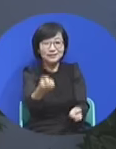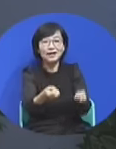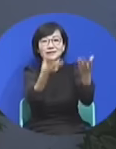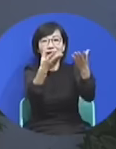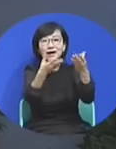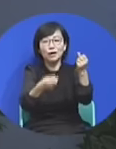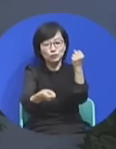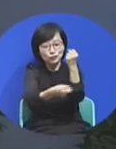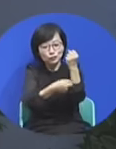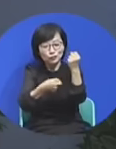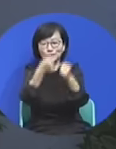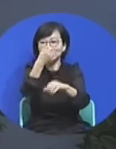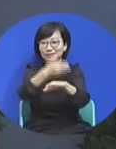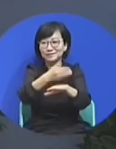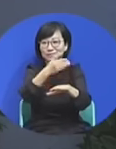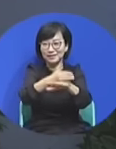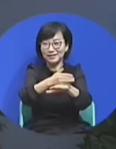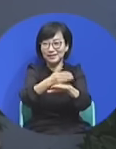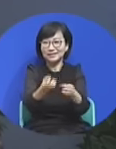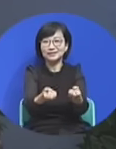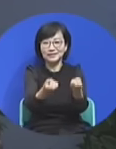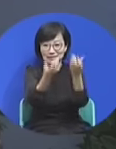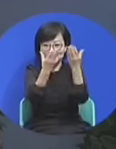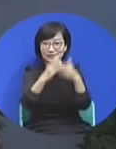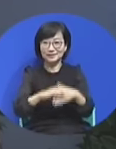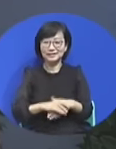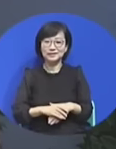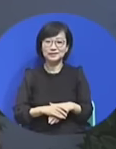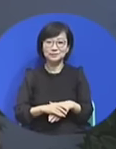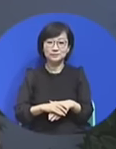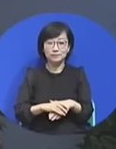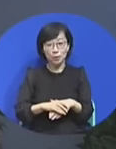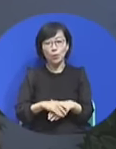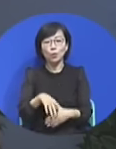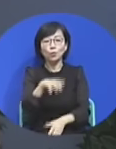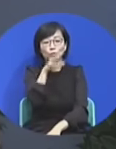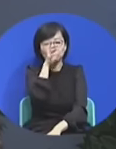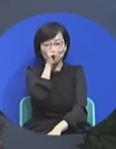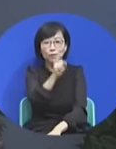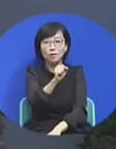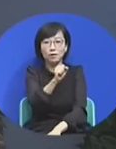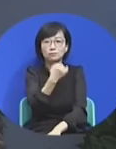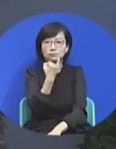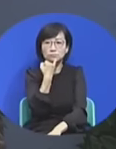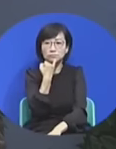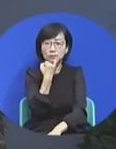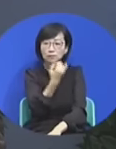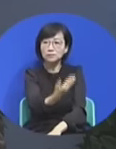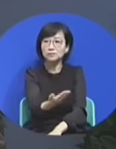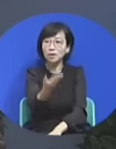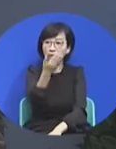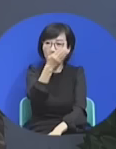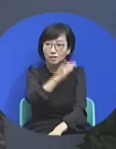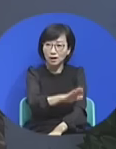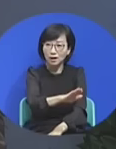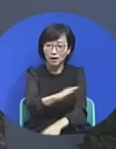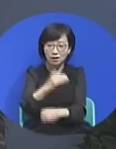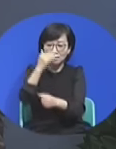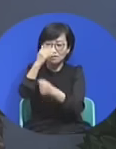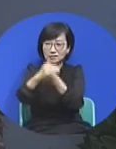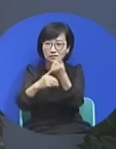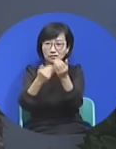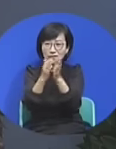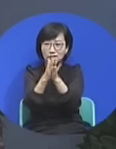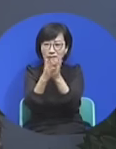Europe and came over into the United States. 참 그 좋은 절기고 맞는데 꼭 성경적인 것은